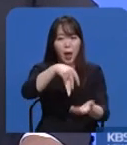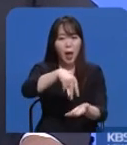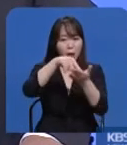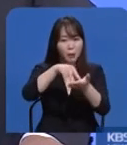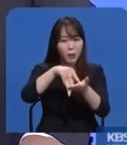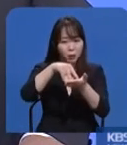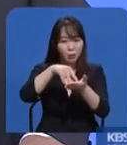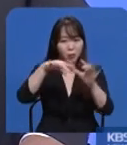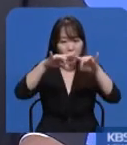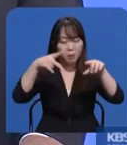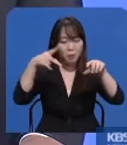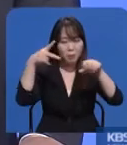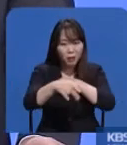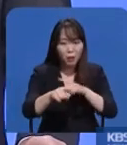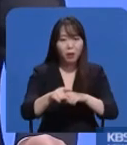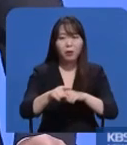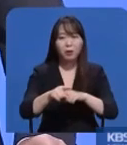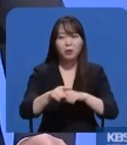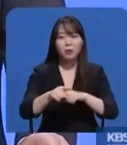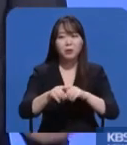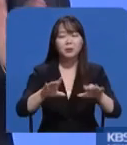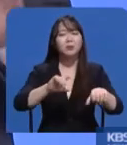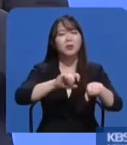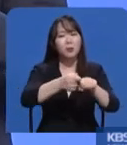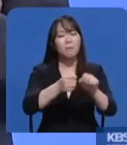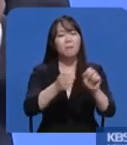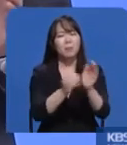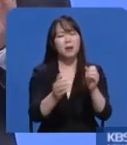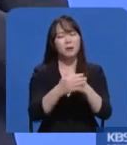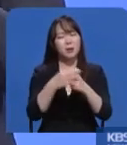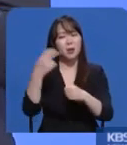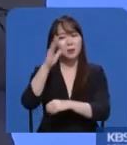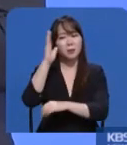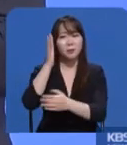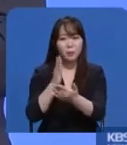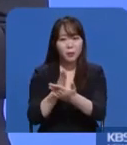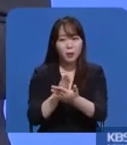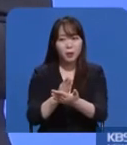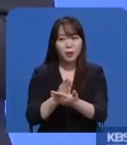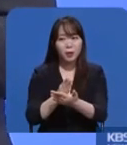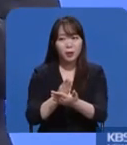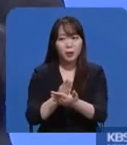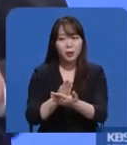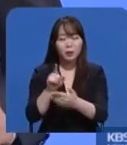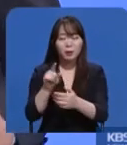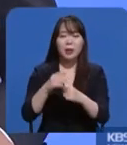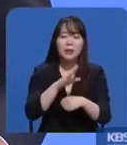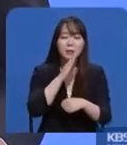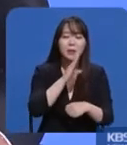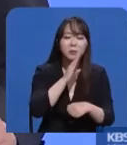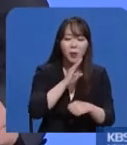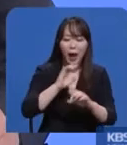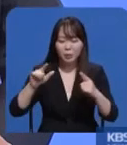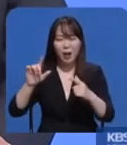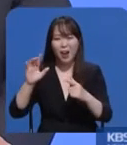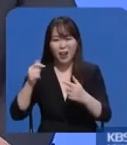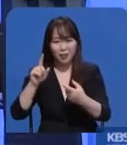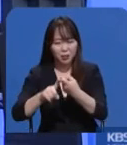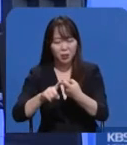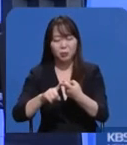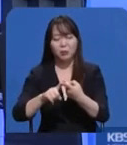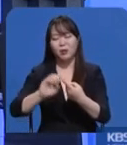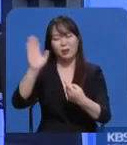제가 이미 그들이 처벌받은 사안이니까 그 얘기 다시 하지 마시고요. 이런 게 진짜 네거티브죠. 또 세 번째